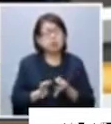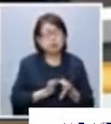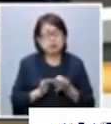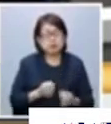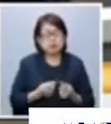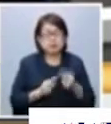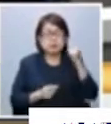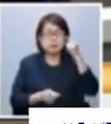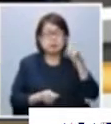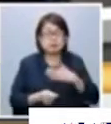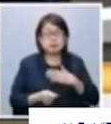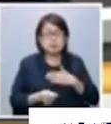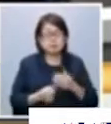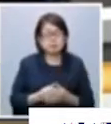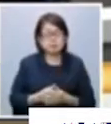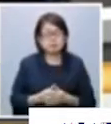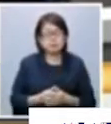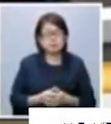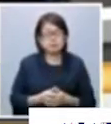มท่านประธานครับ